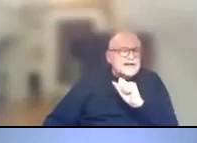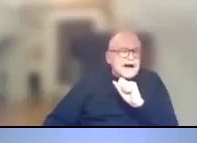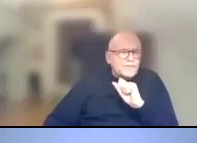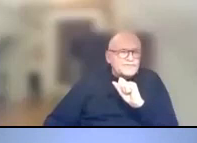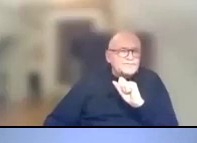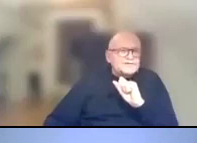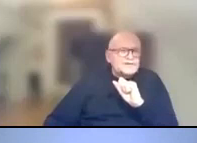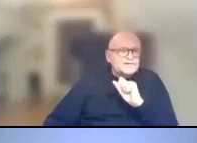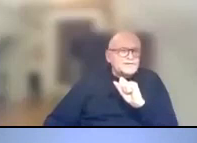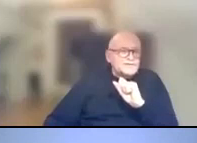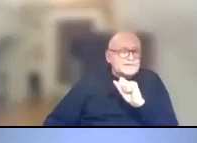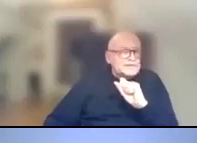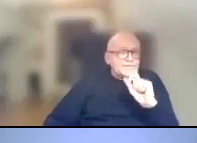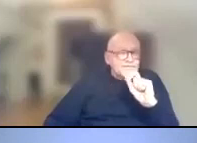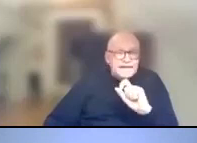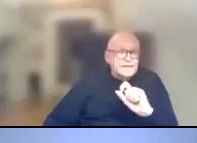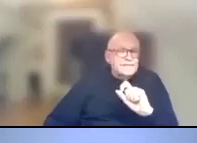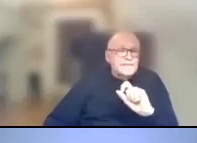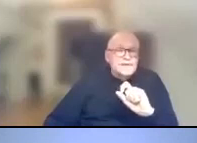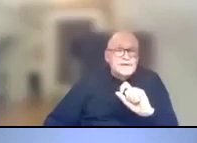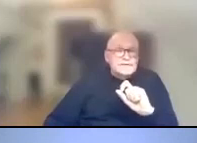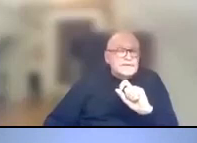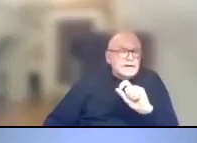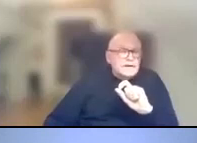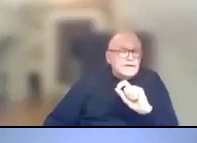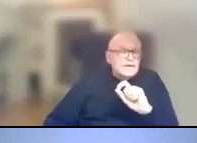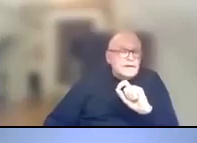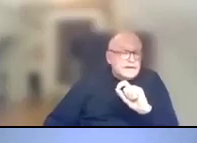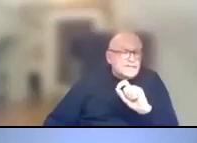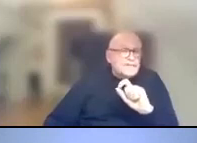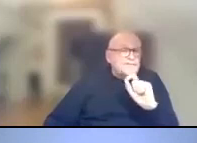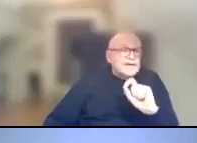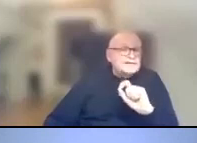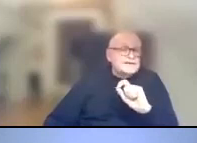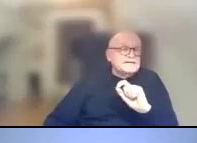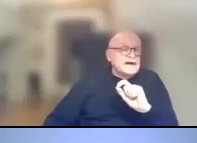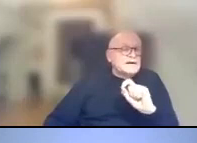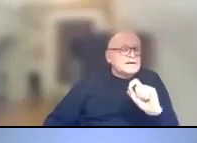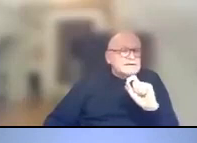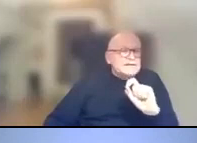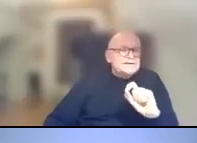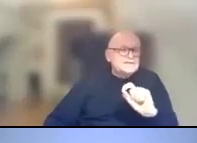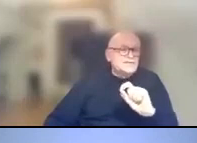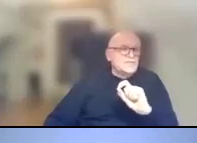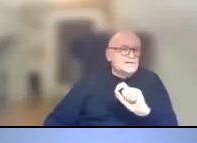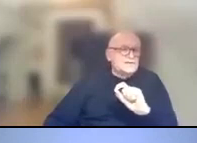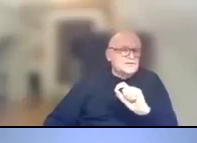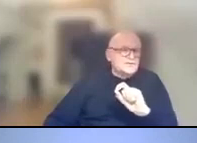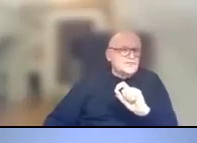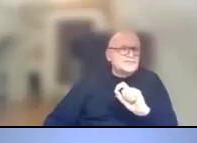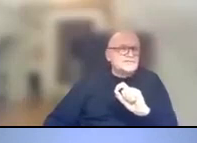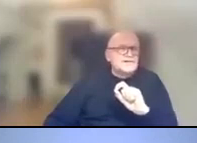Selbstmitleid auf den Patienten und Patienten, weil der Helfer weiß in aller Regel nichts über